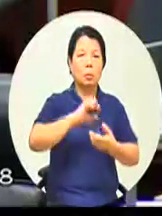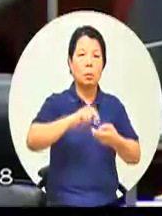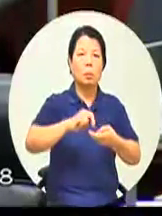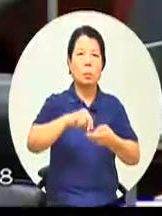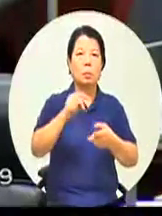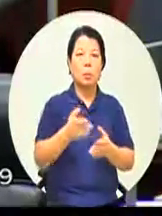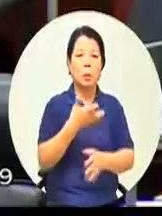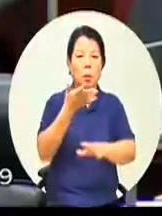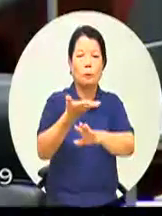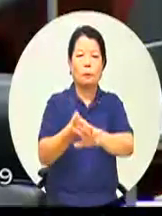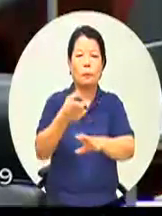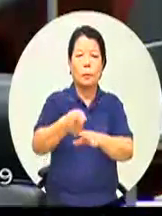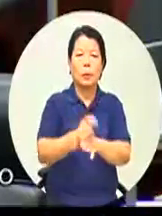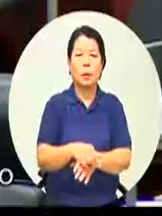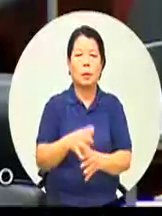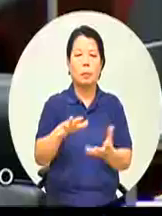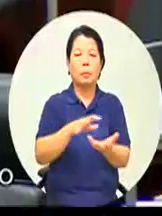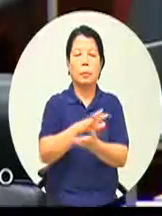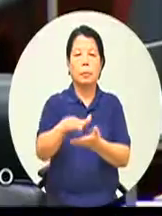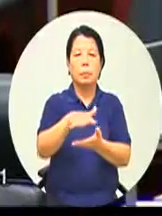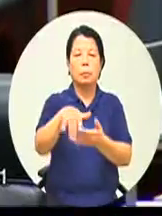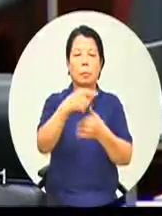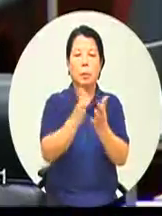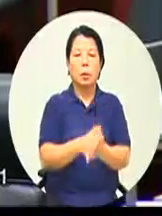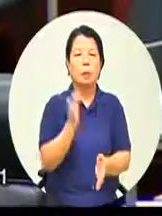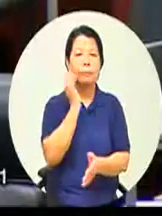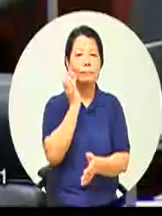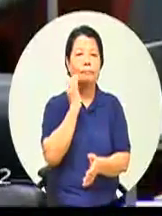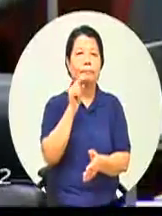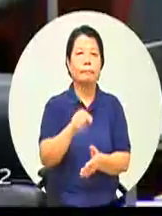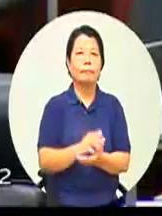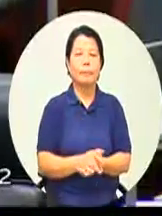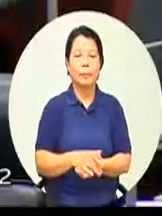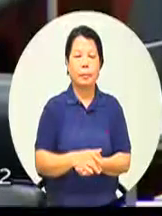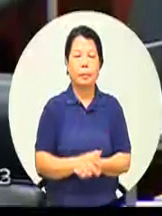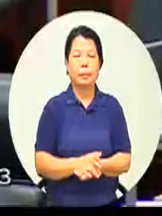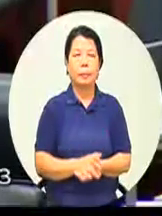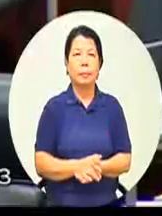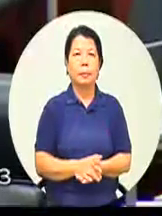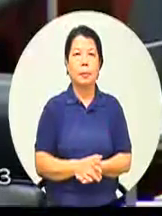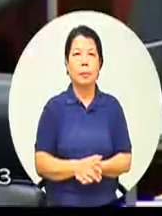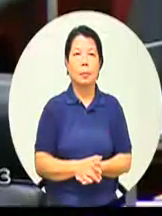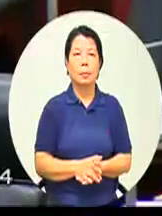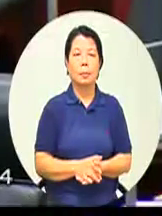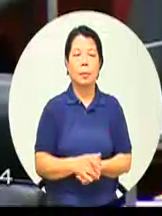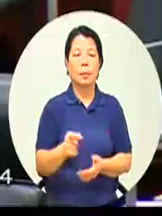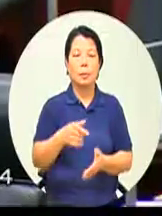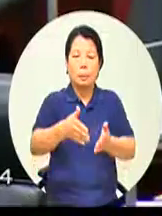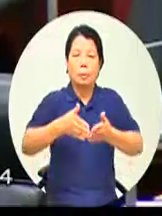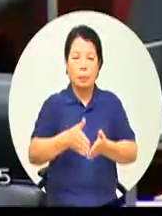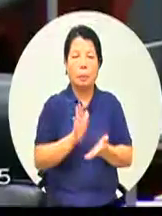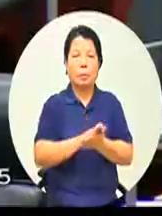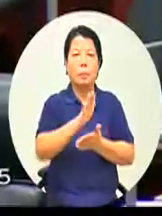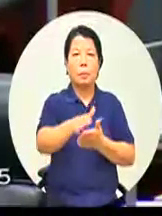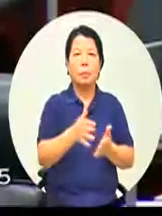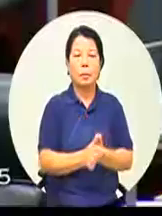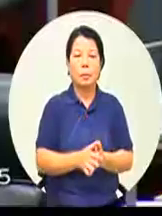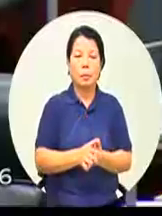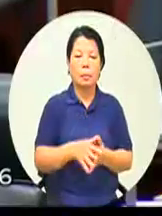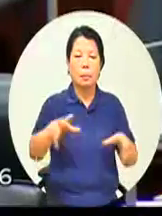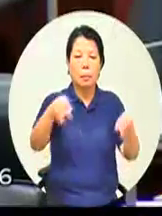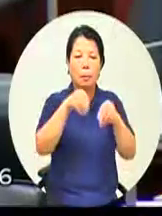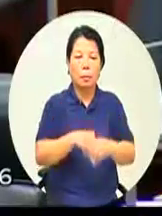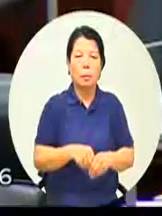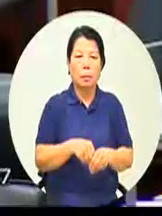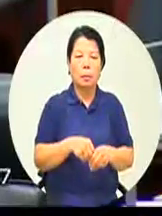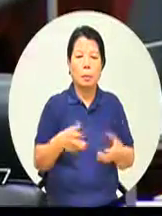底下咧哦，拍算哦，真正真无彩嘛。所以与其我们要以后把它列为要开发，